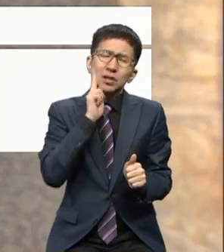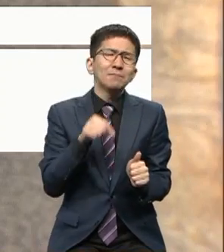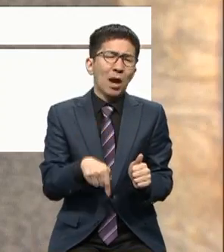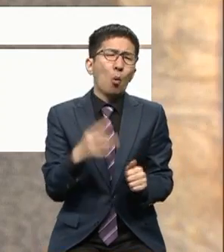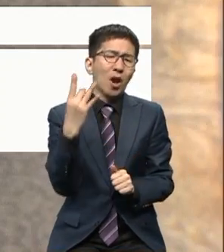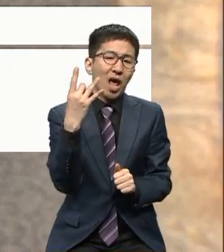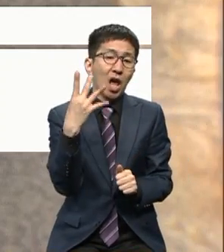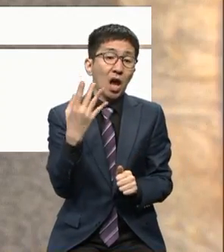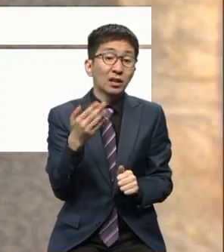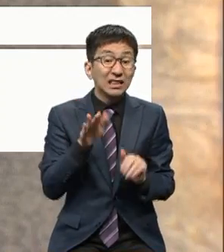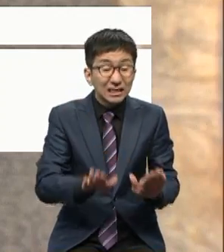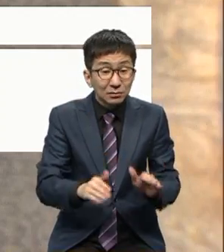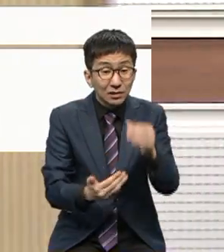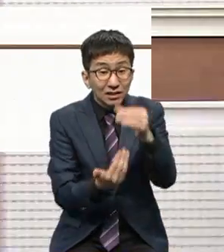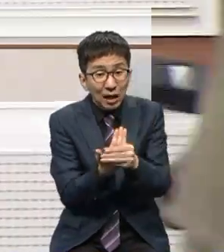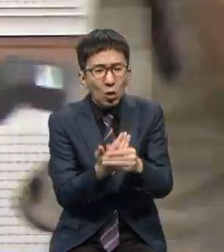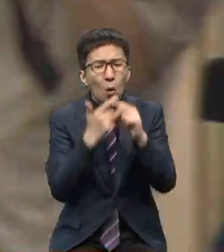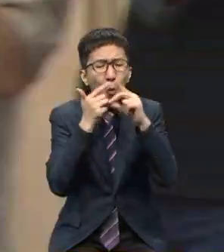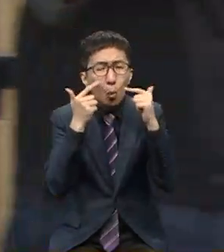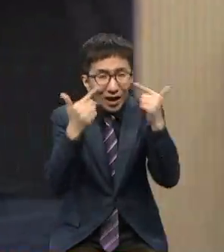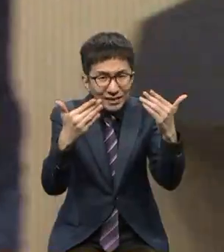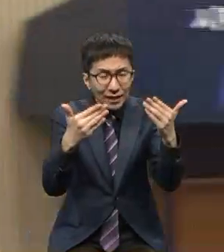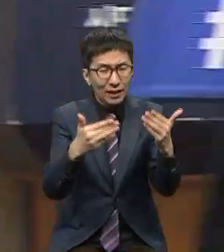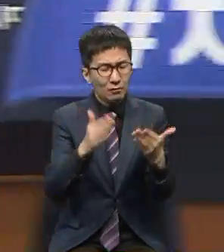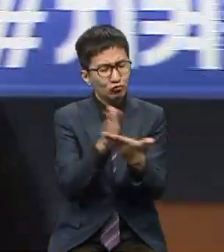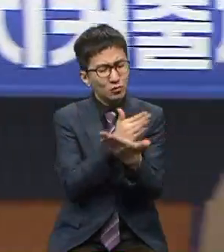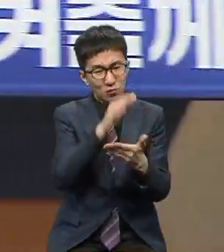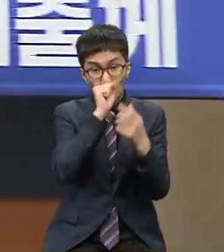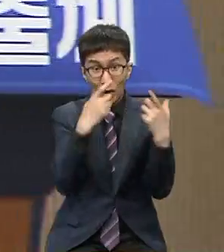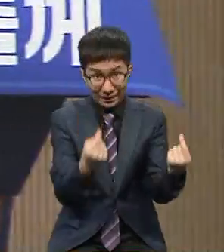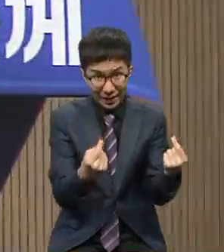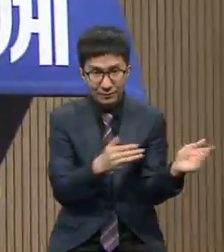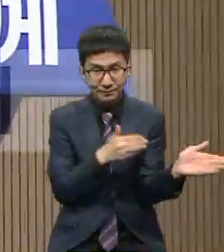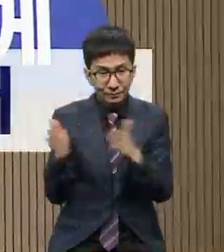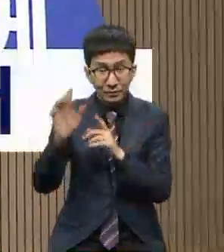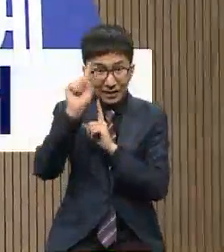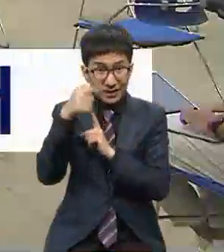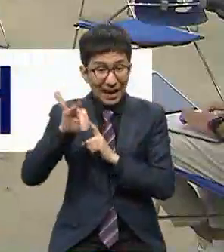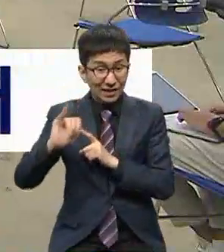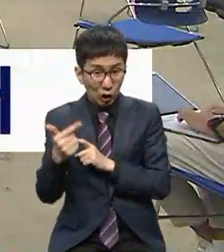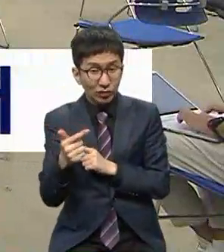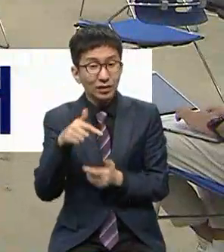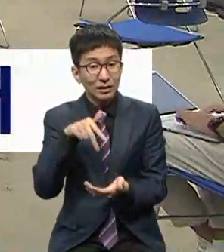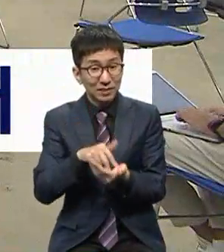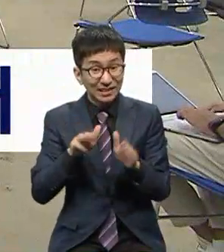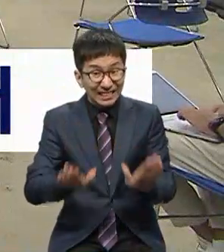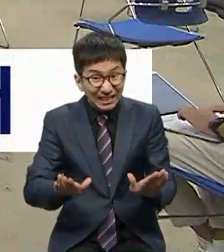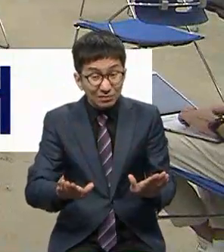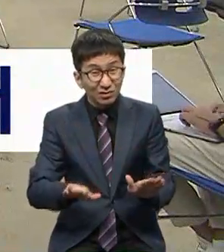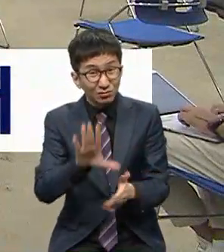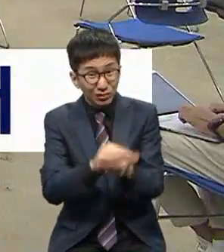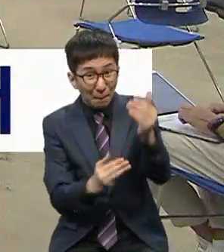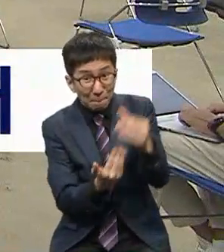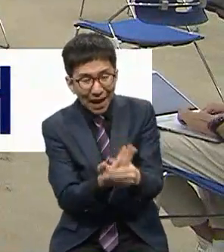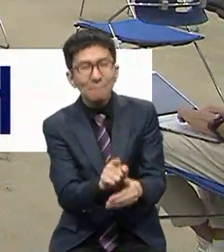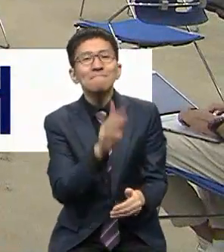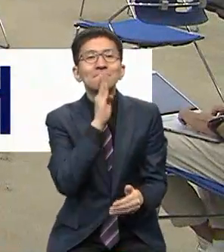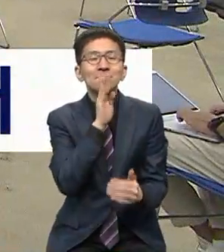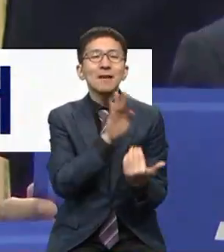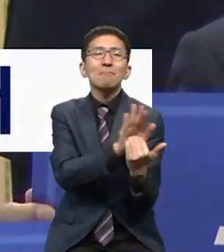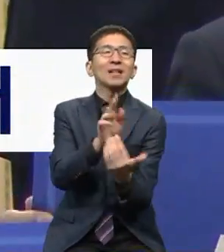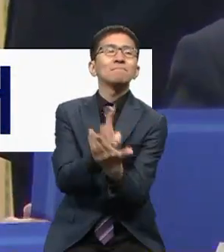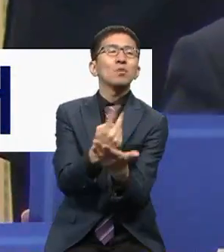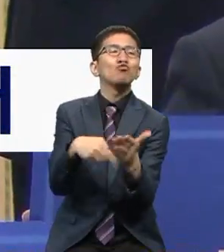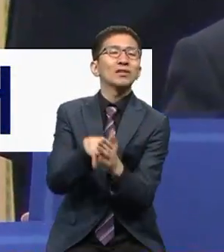조금 더 천착을 했으면 좋겠다. 반면 이낙연 후보는 이른바 화천대유 방지법을 공약하며 이재명 후보를